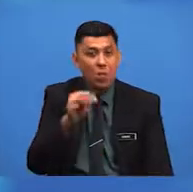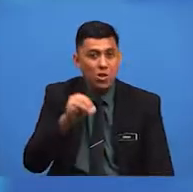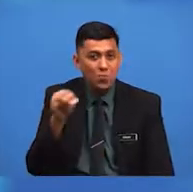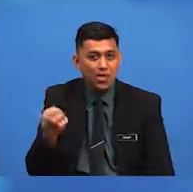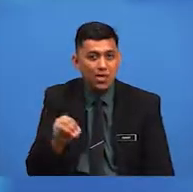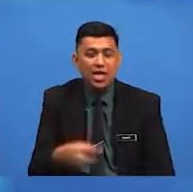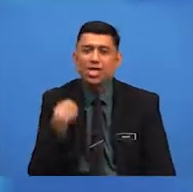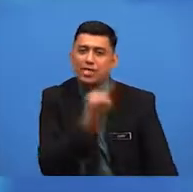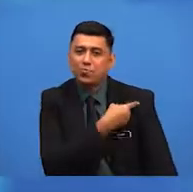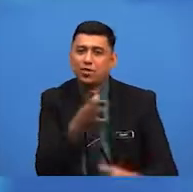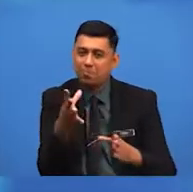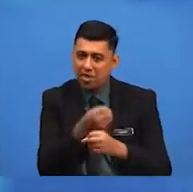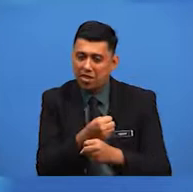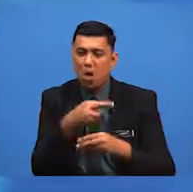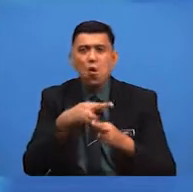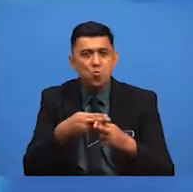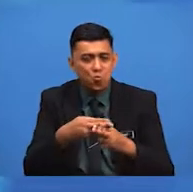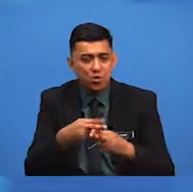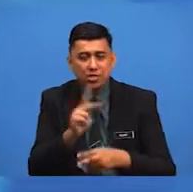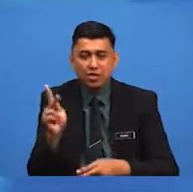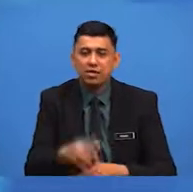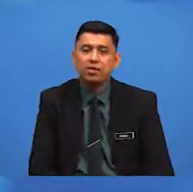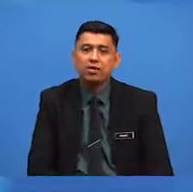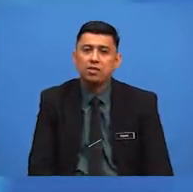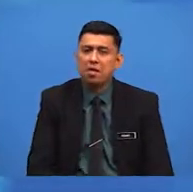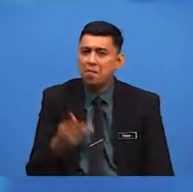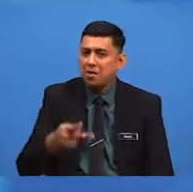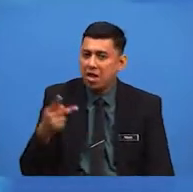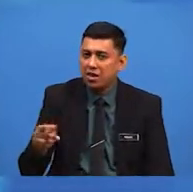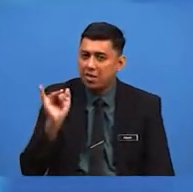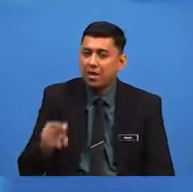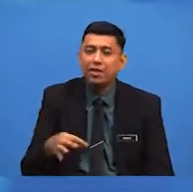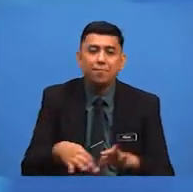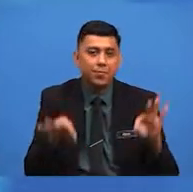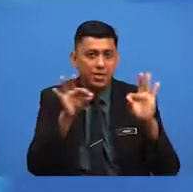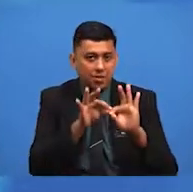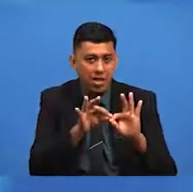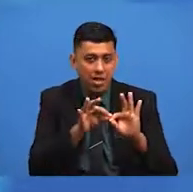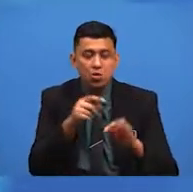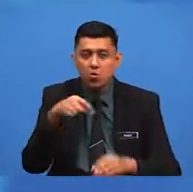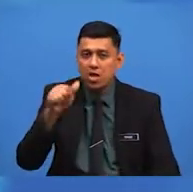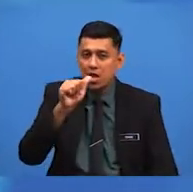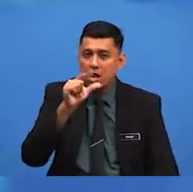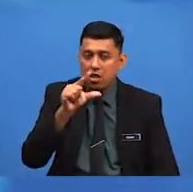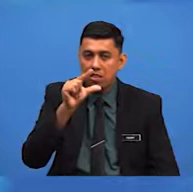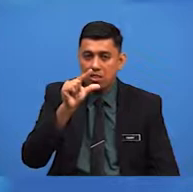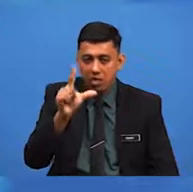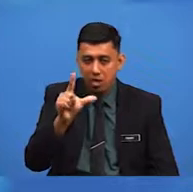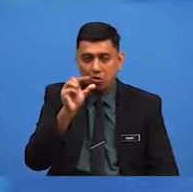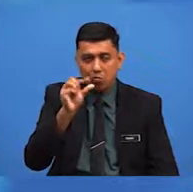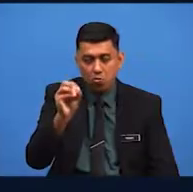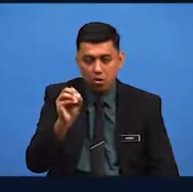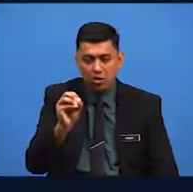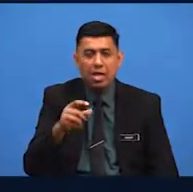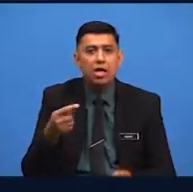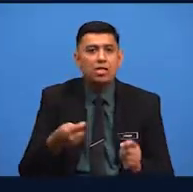Murid-murid, kita dapat merumuskan bahawa perkara yang penting semasa menulis algoritma adalah seperti